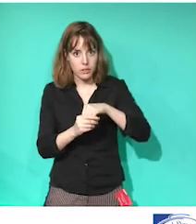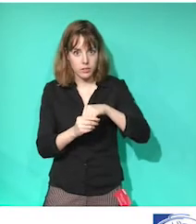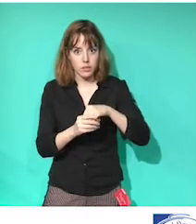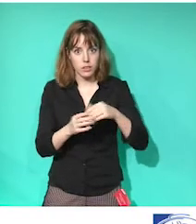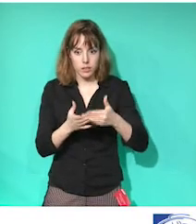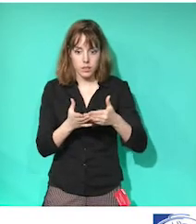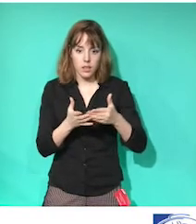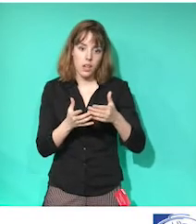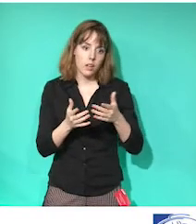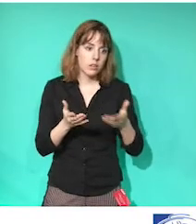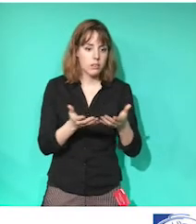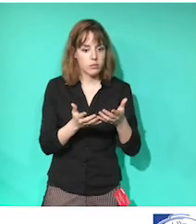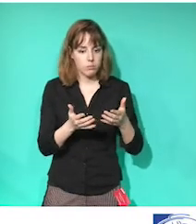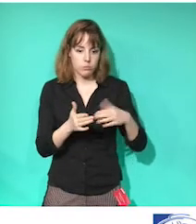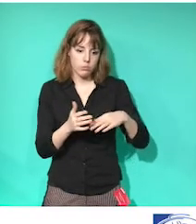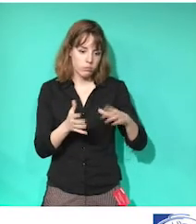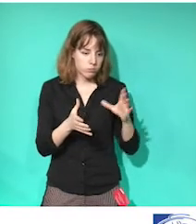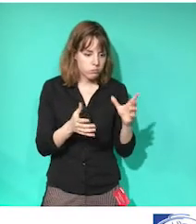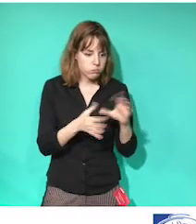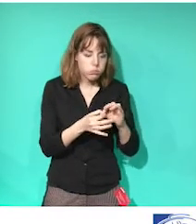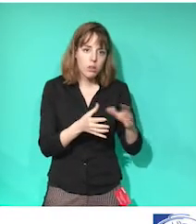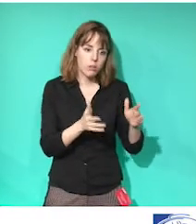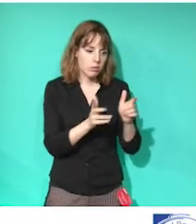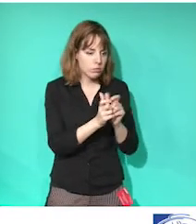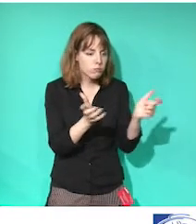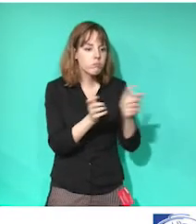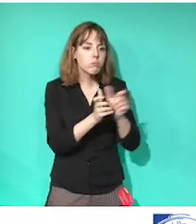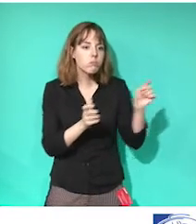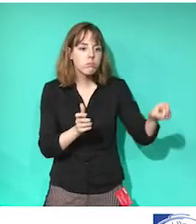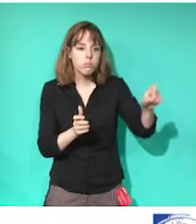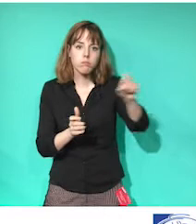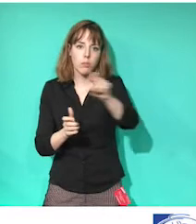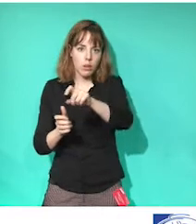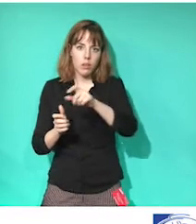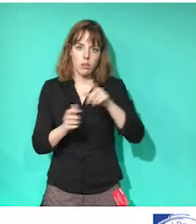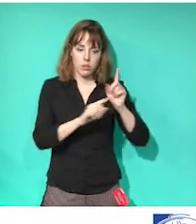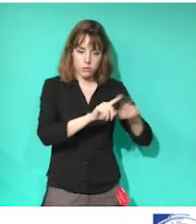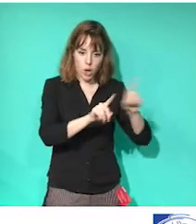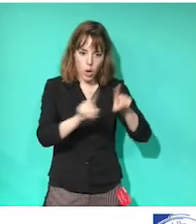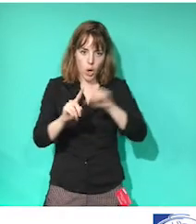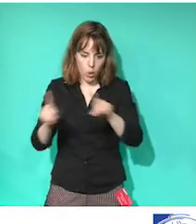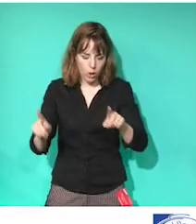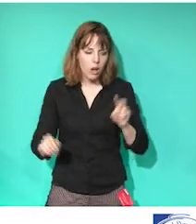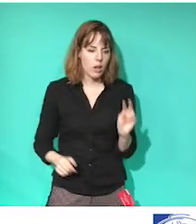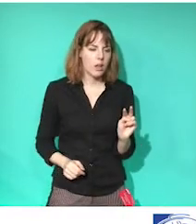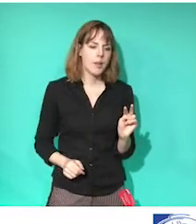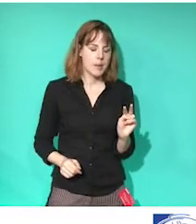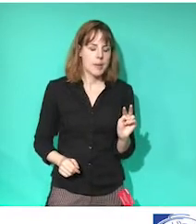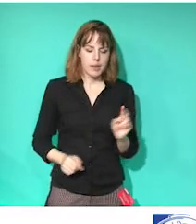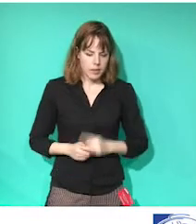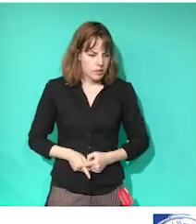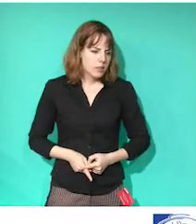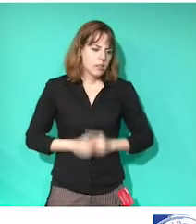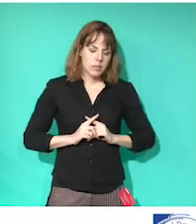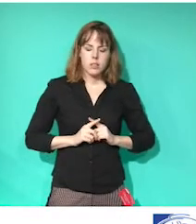avec des structures provenant d'horizons très différents, il est bien clair que ça nous a convaincus qu'œuvrer